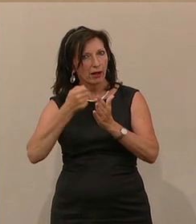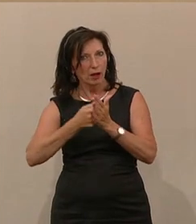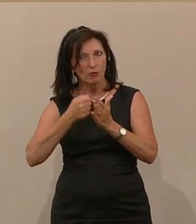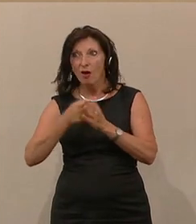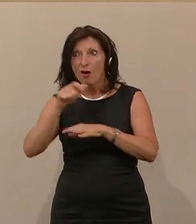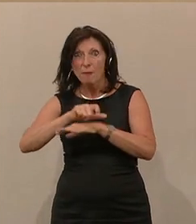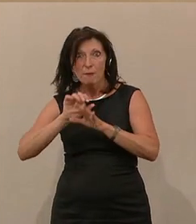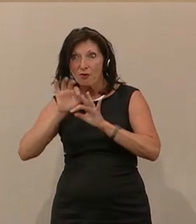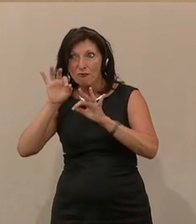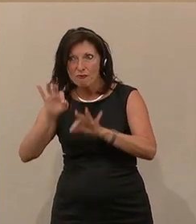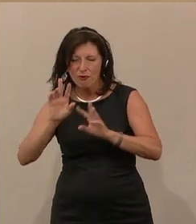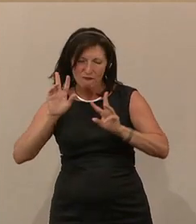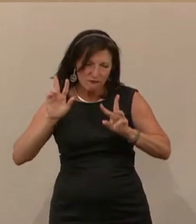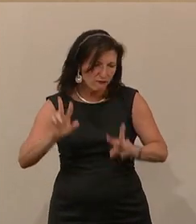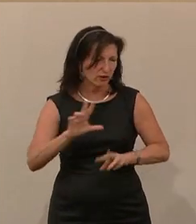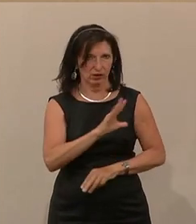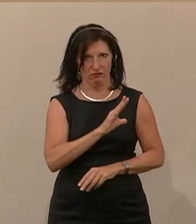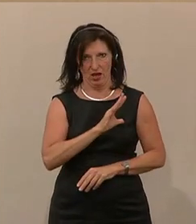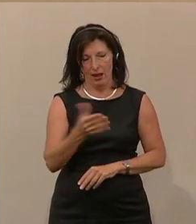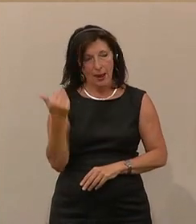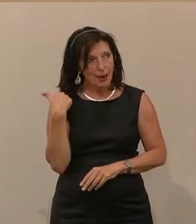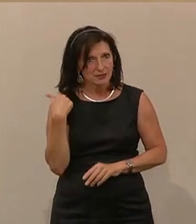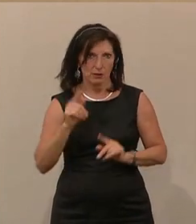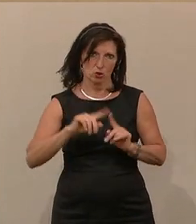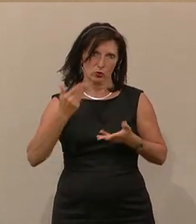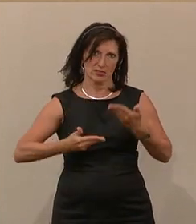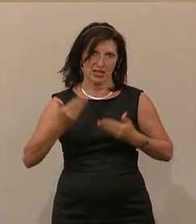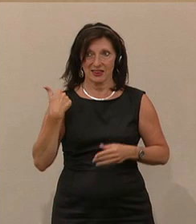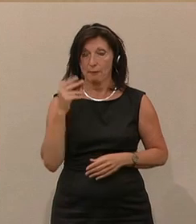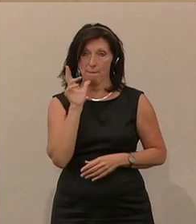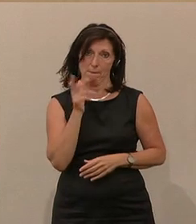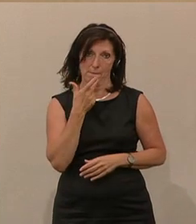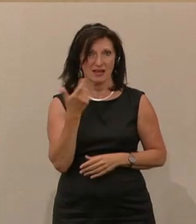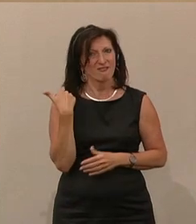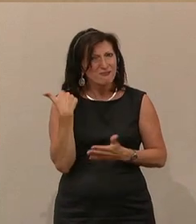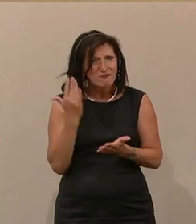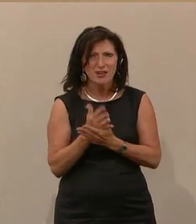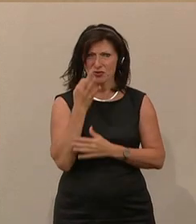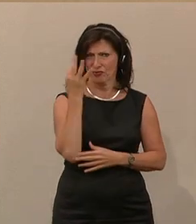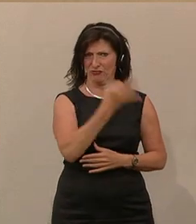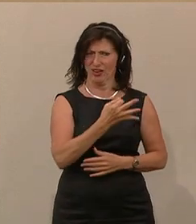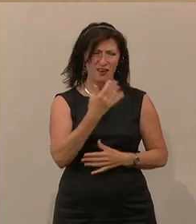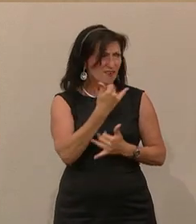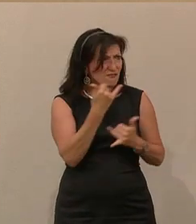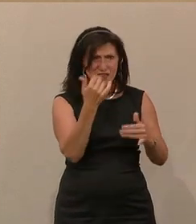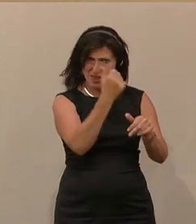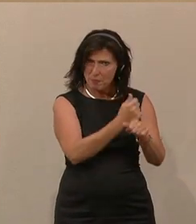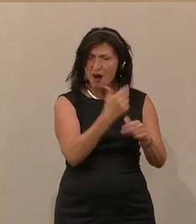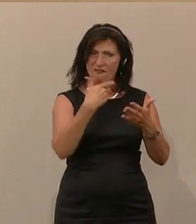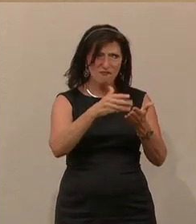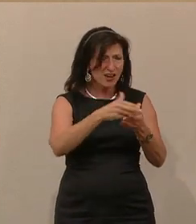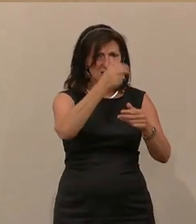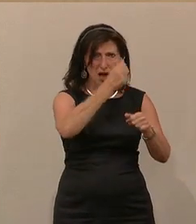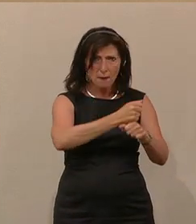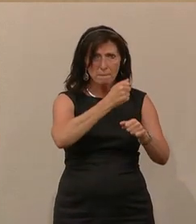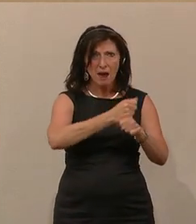ich habe sich in der letzten sondersitzung im märz gefragt wie sie denn gewährleisten wollen dass informanten des